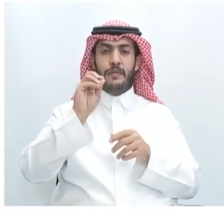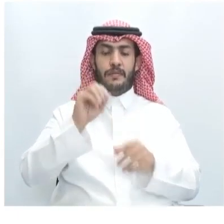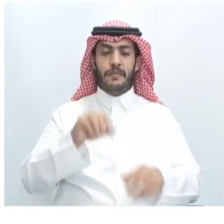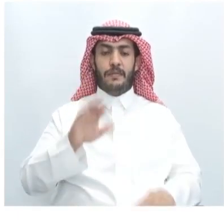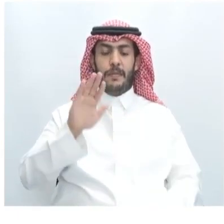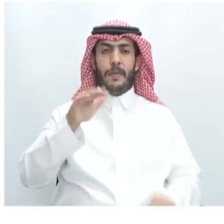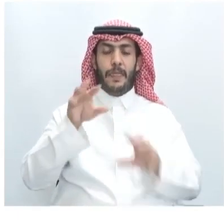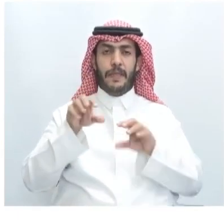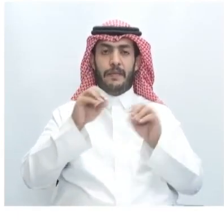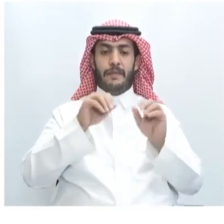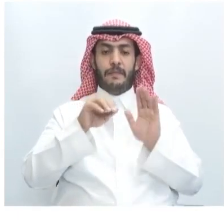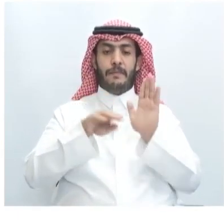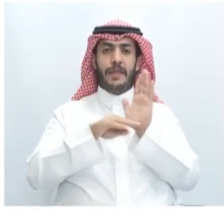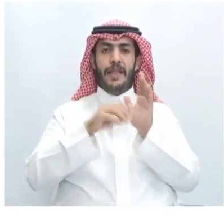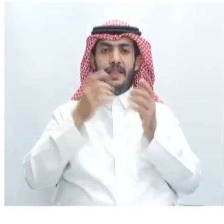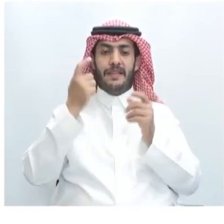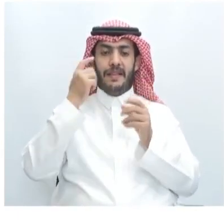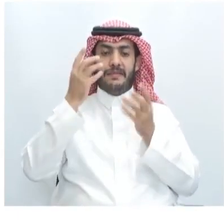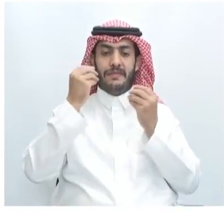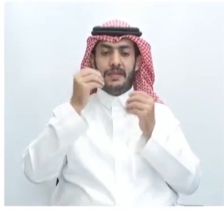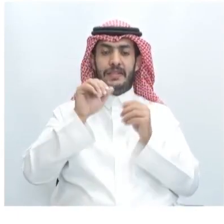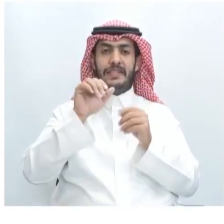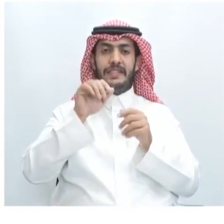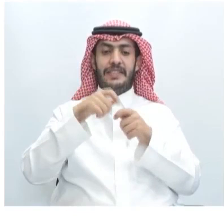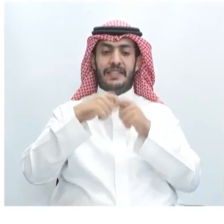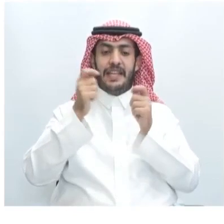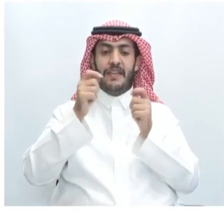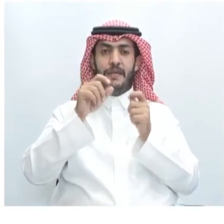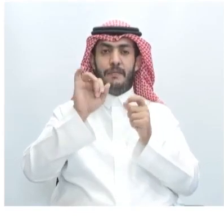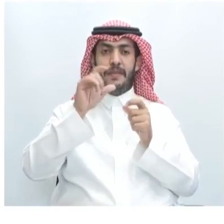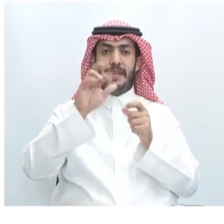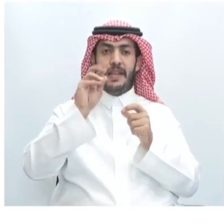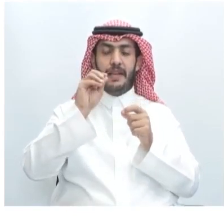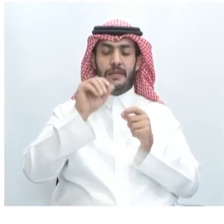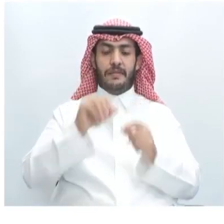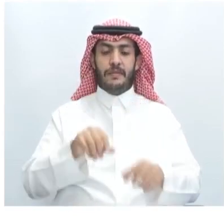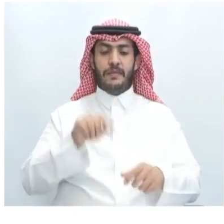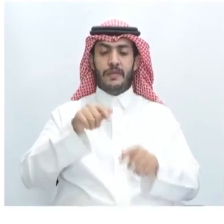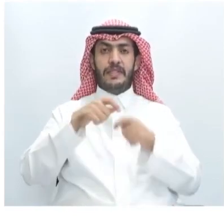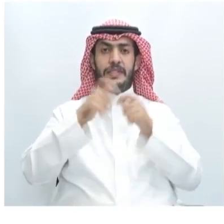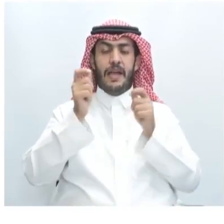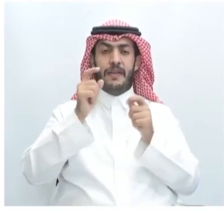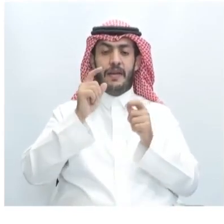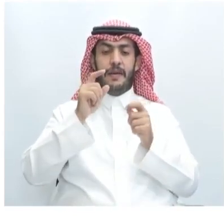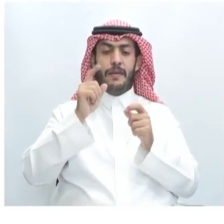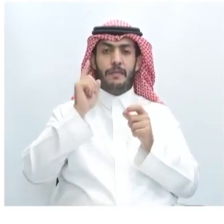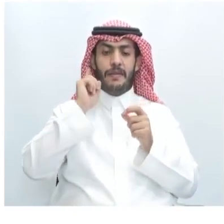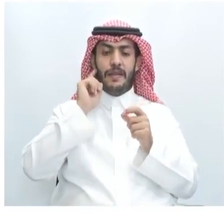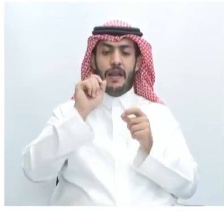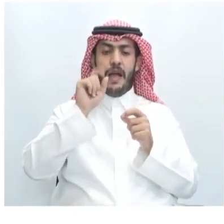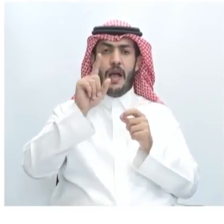سناخذ الان بطاقه تعريفيه بصحيفه المدينه صحيفه المدينه هي اول وثيقه